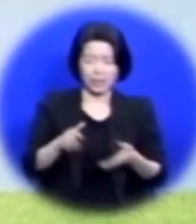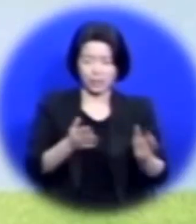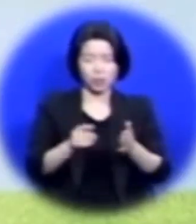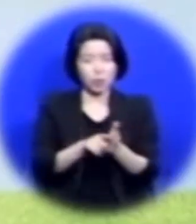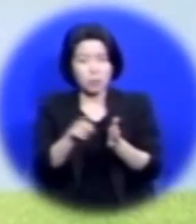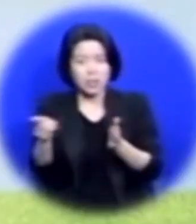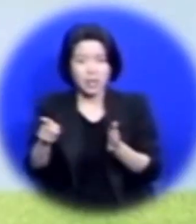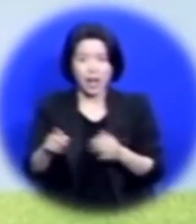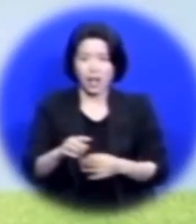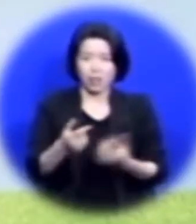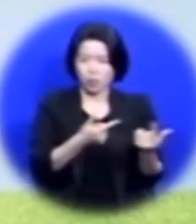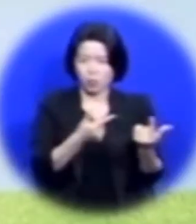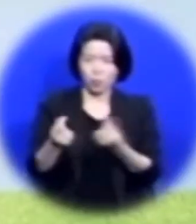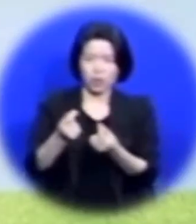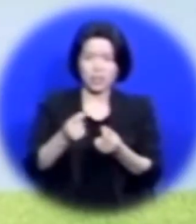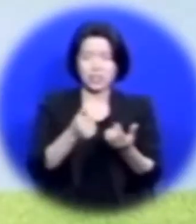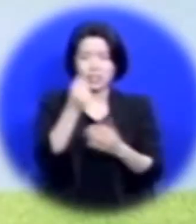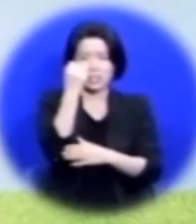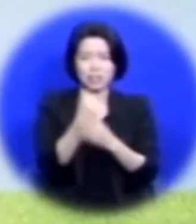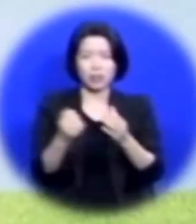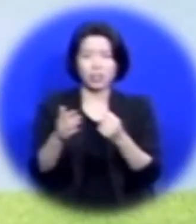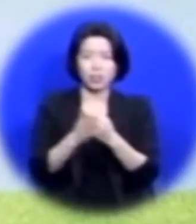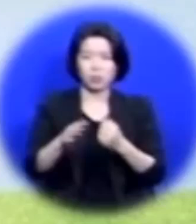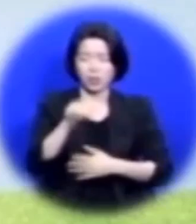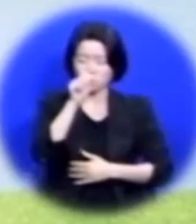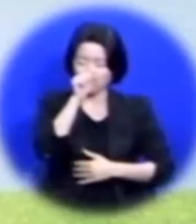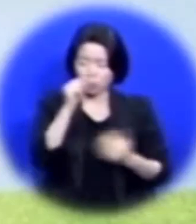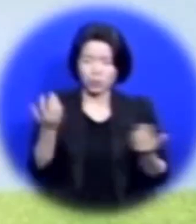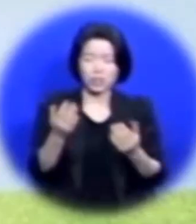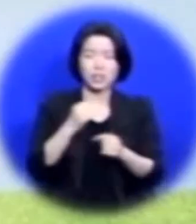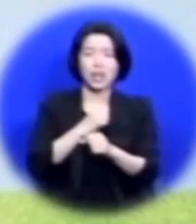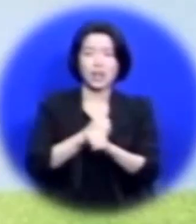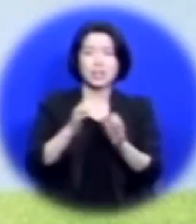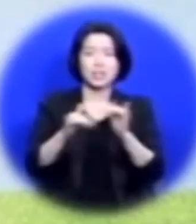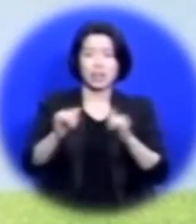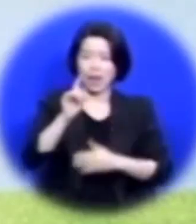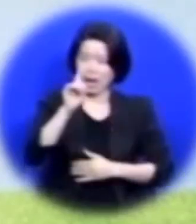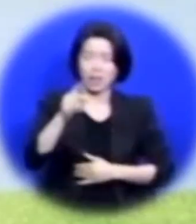썩어 쓰니 착한 일 하는 사람이 하나도 없구나